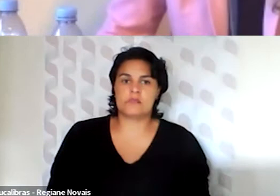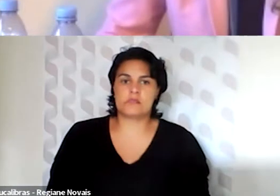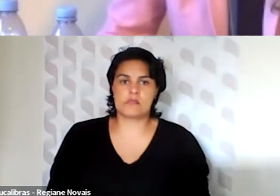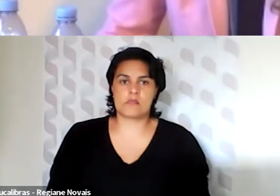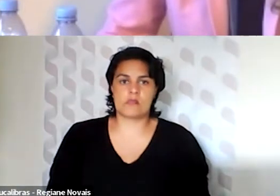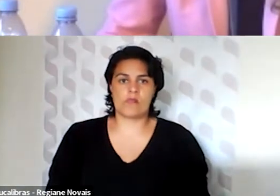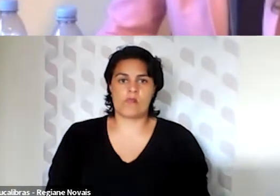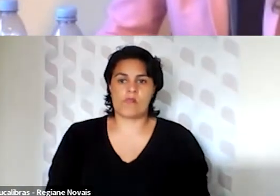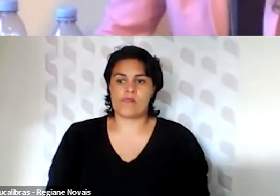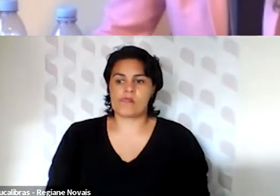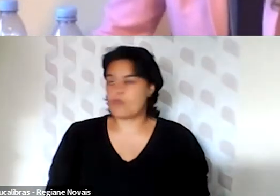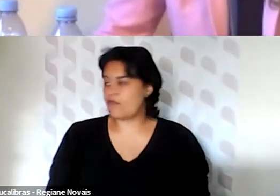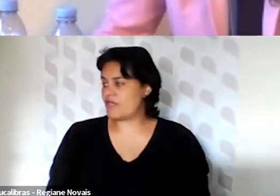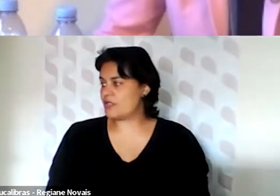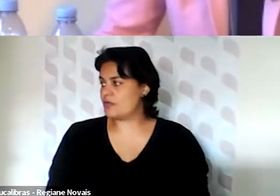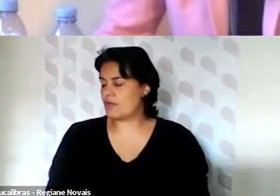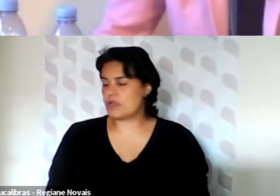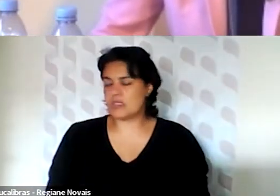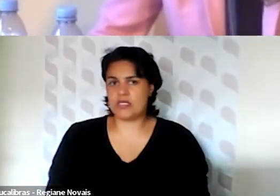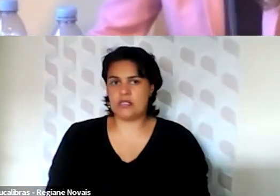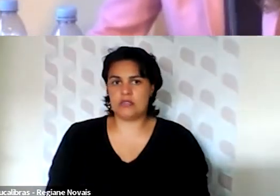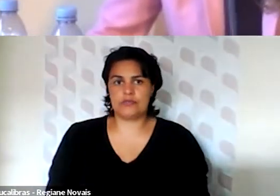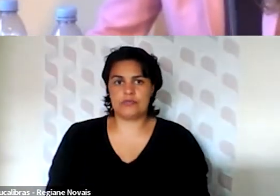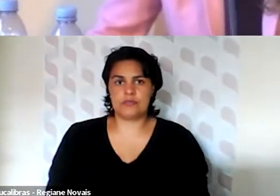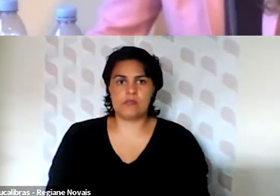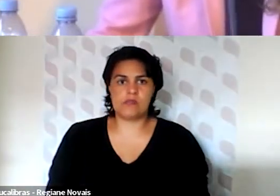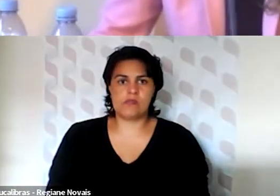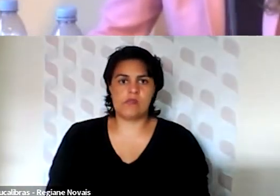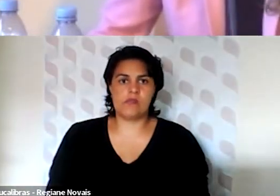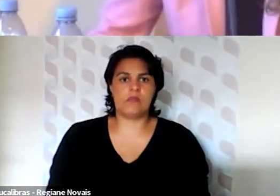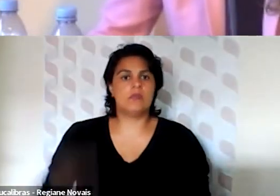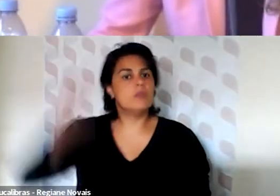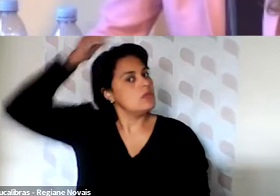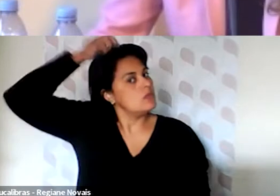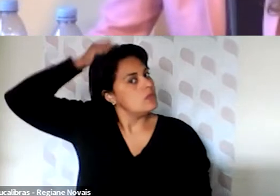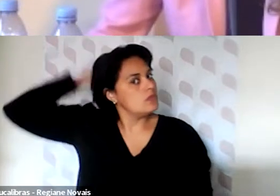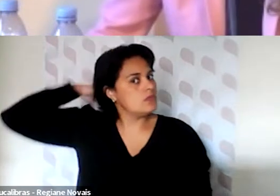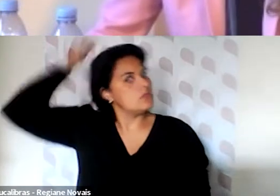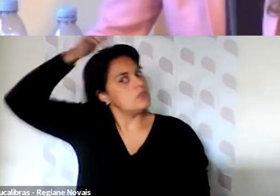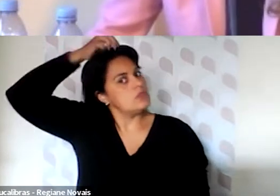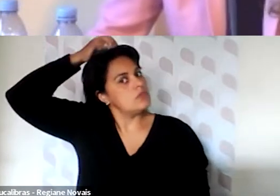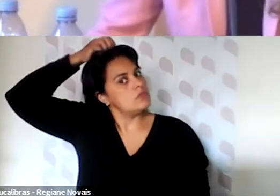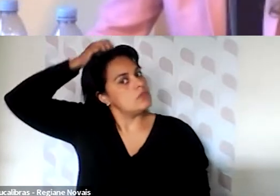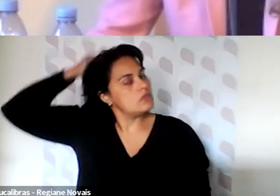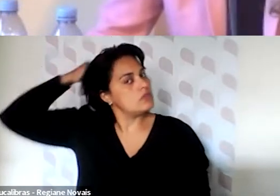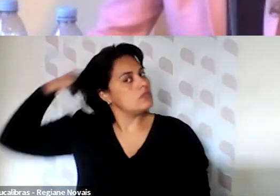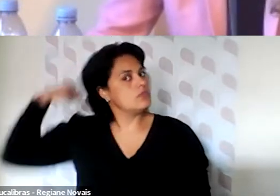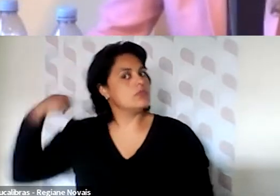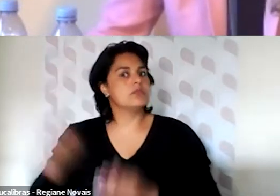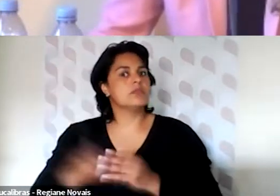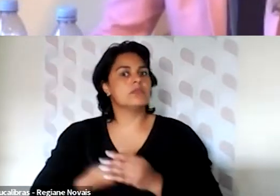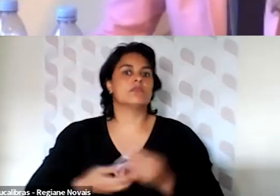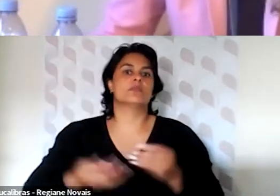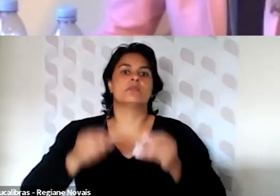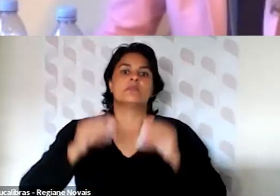Français militants engagés dans les ONG. Donc nous avons aussi notre part très importante à faire pour maintenir la pression sur nos propres